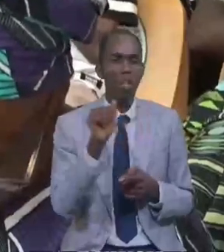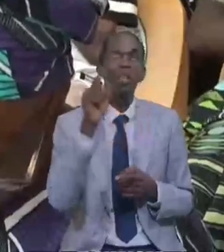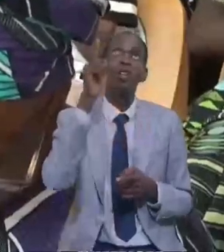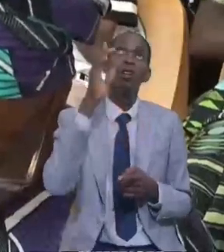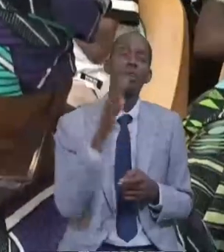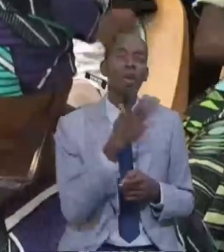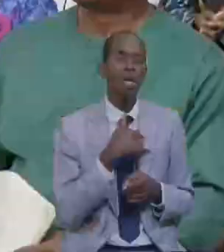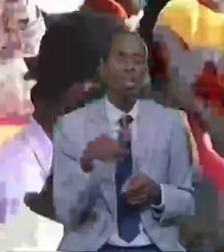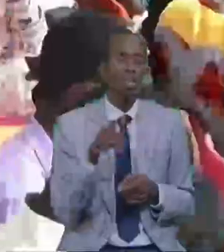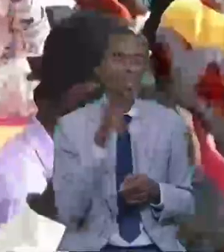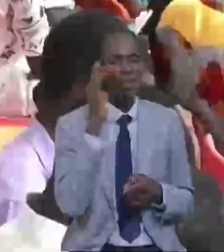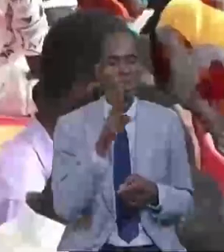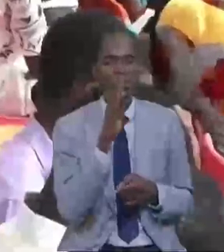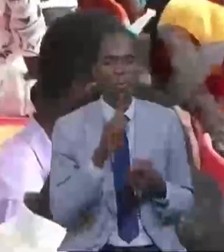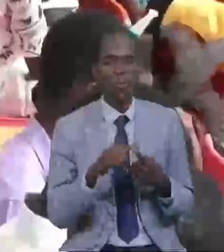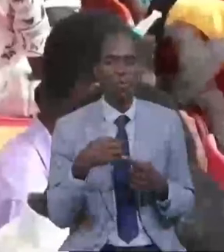l'attitude